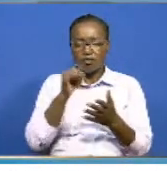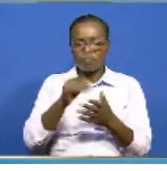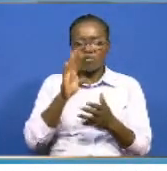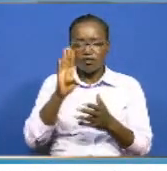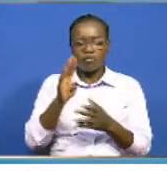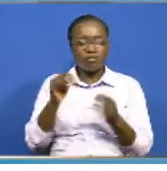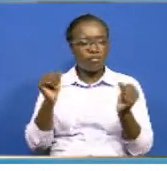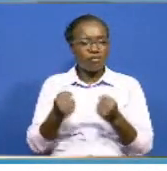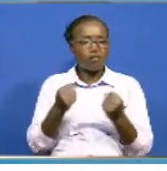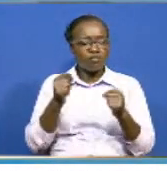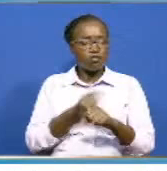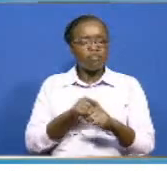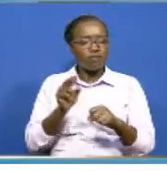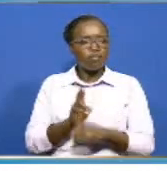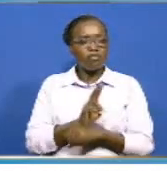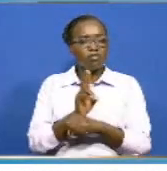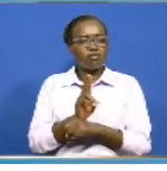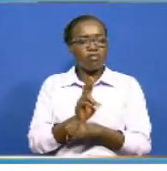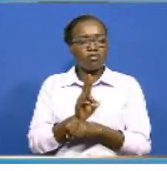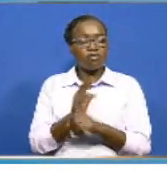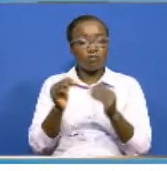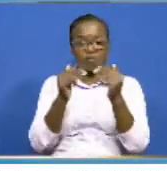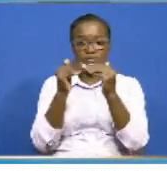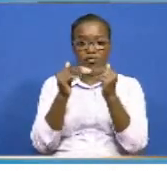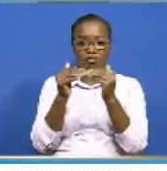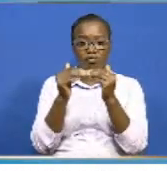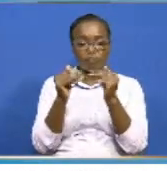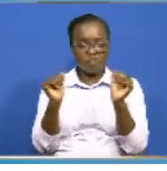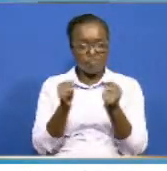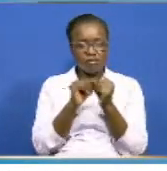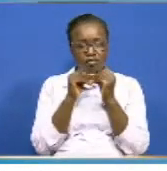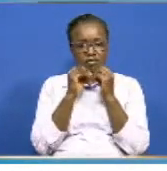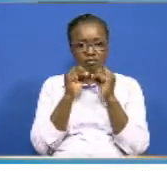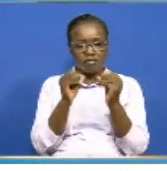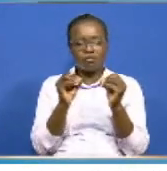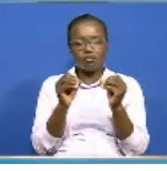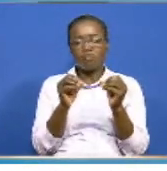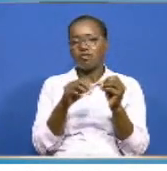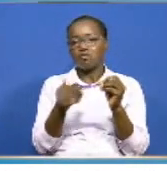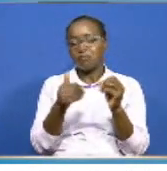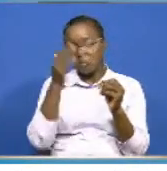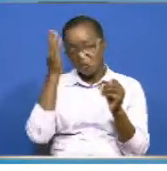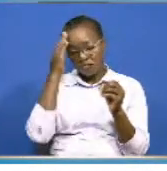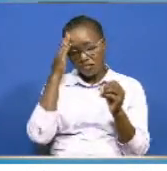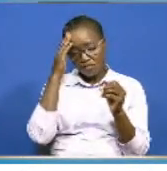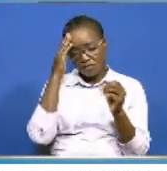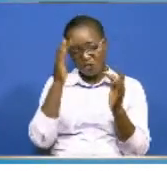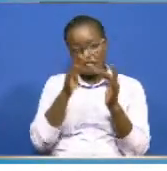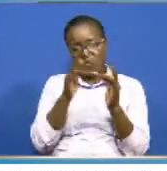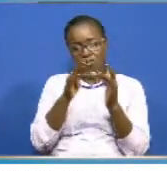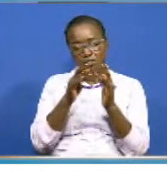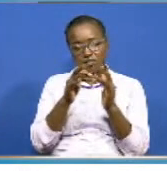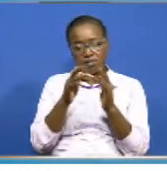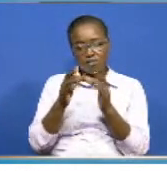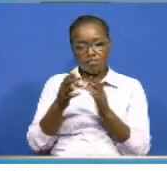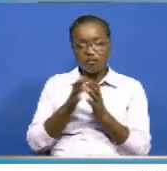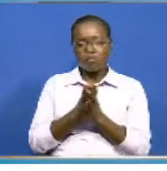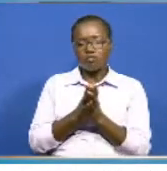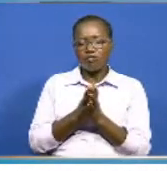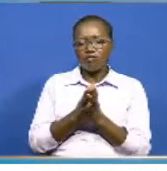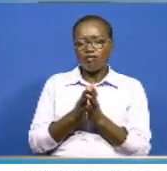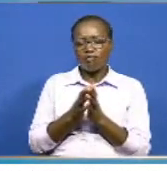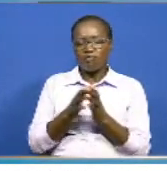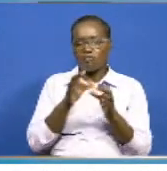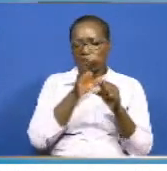wazima wanapotumia ile mitandao kuna kiwango ambapo hawako salama. Kuna wale wanajulikana kama online bullies, wanazungumza masuala